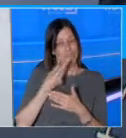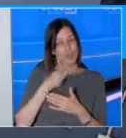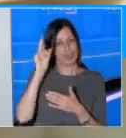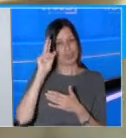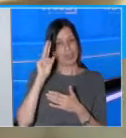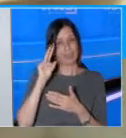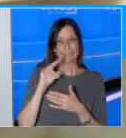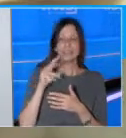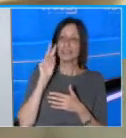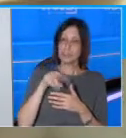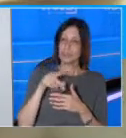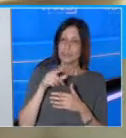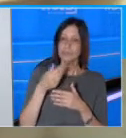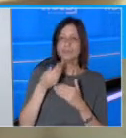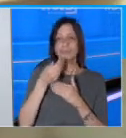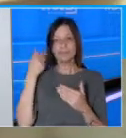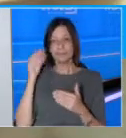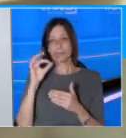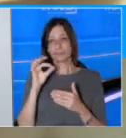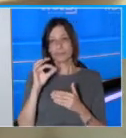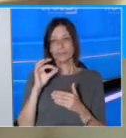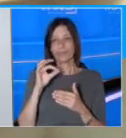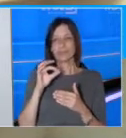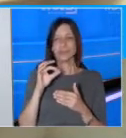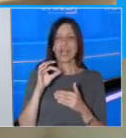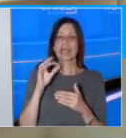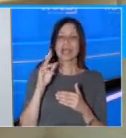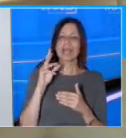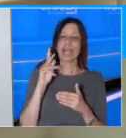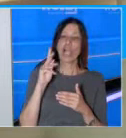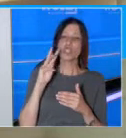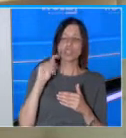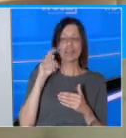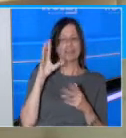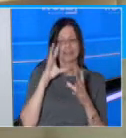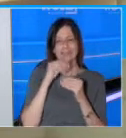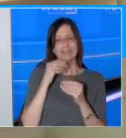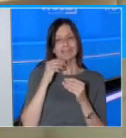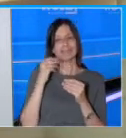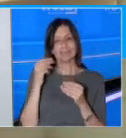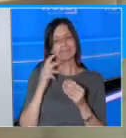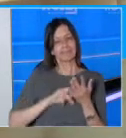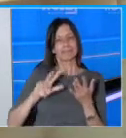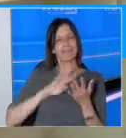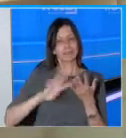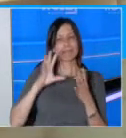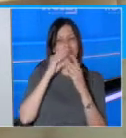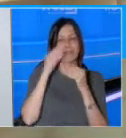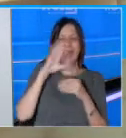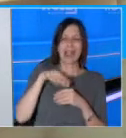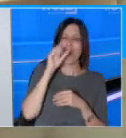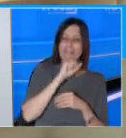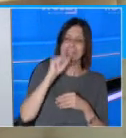לך את הפריים של קשת, שעשה את העבודה מפמפמים במשך 3-4-5 חודשים את עניין האירוויזיון. זה